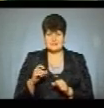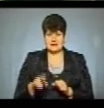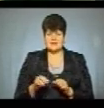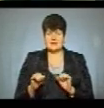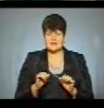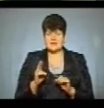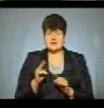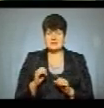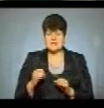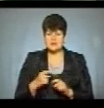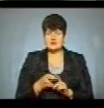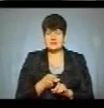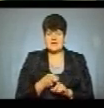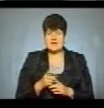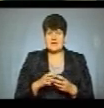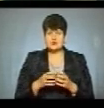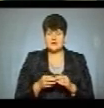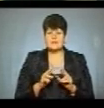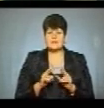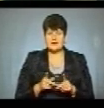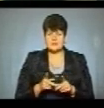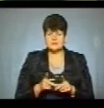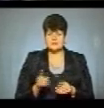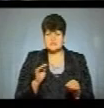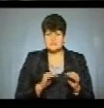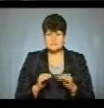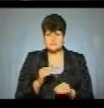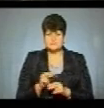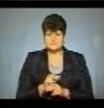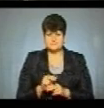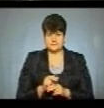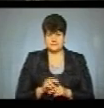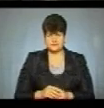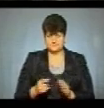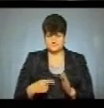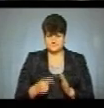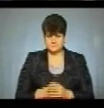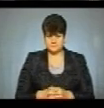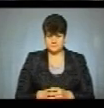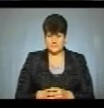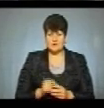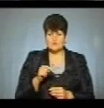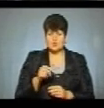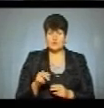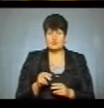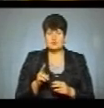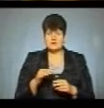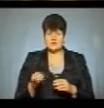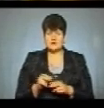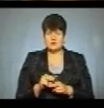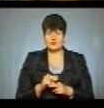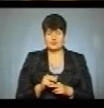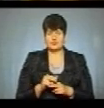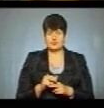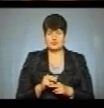керівника цеху залежить результат, як зберуть даний дизель. За словами Андрія Поважного, у цьому цеху ремонтують двигуни